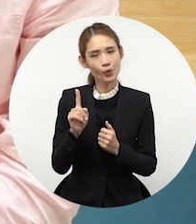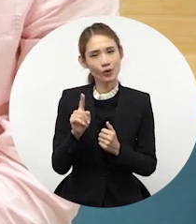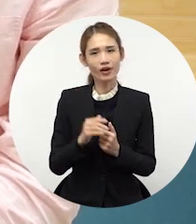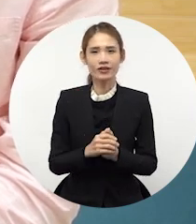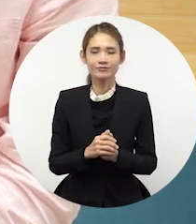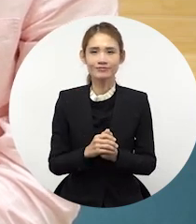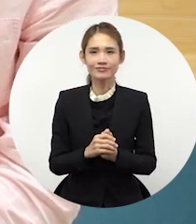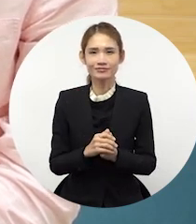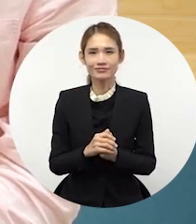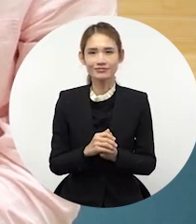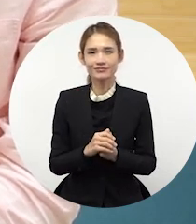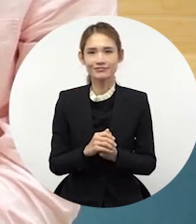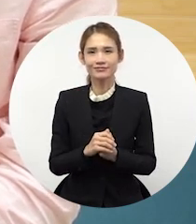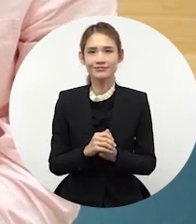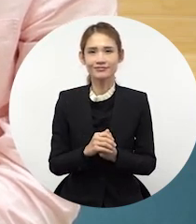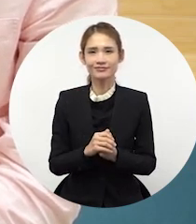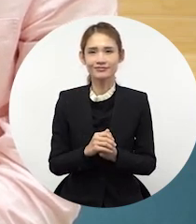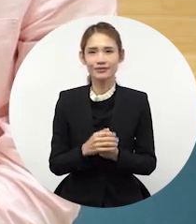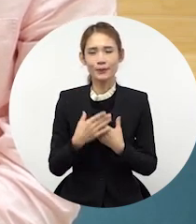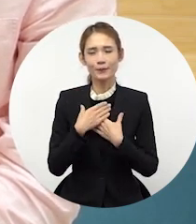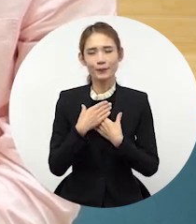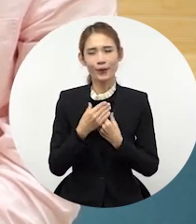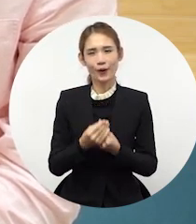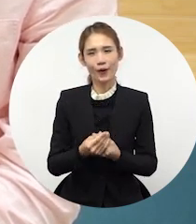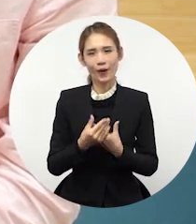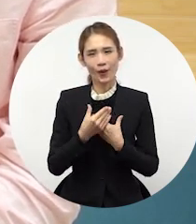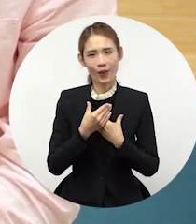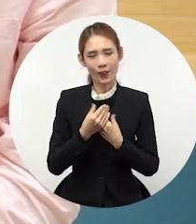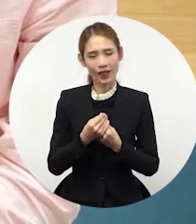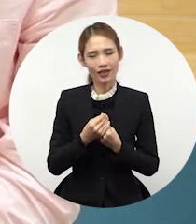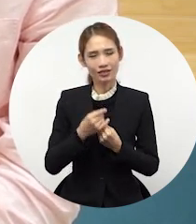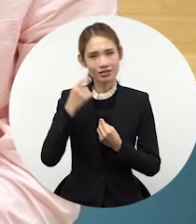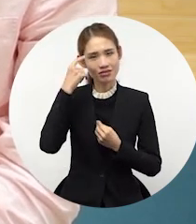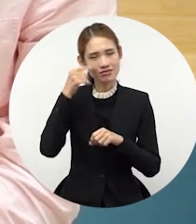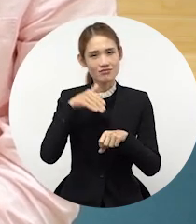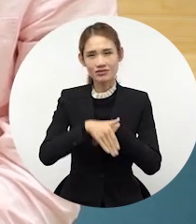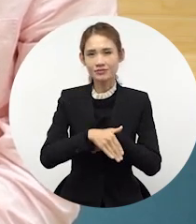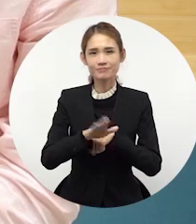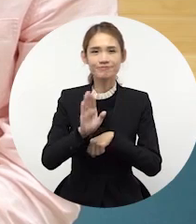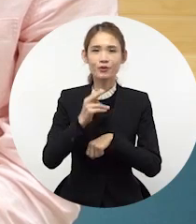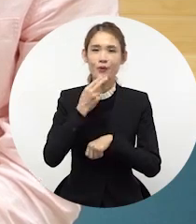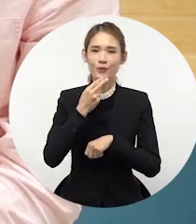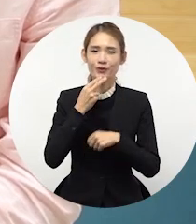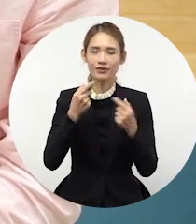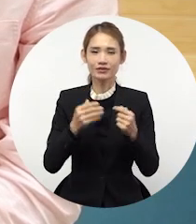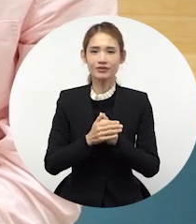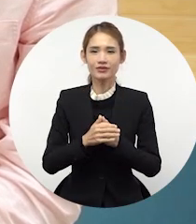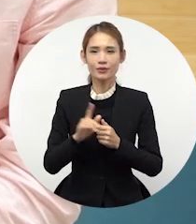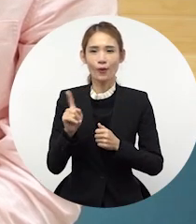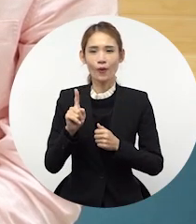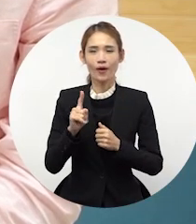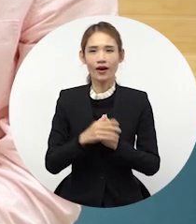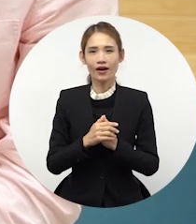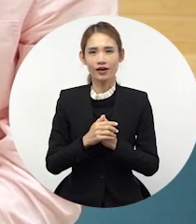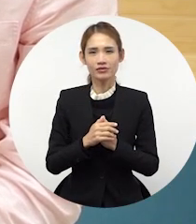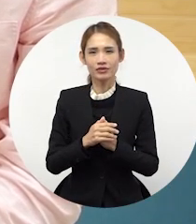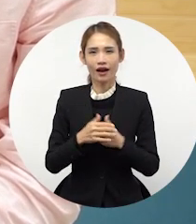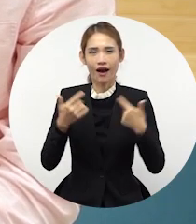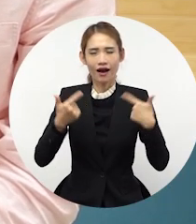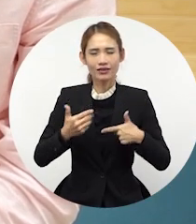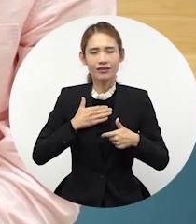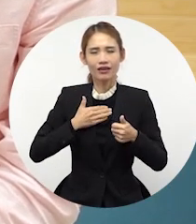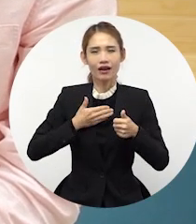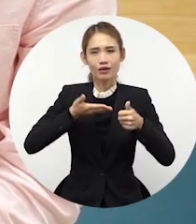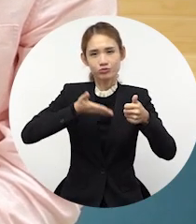아무래도 뭔가 조금 편한 이미지가 떠오르진 않는 것 같아요. 부탁해야 내가 하는 뭔가 입장이